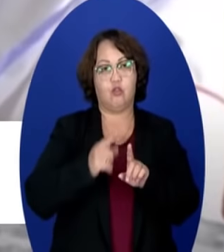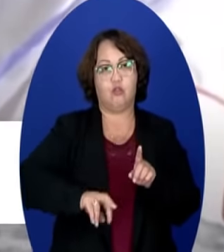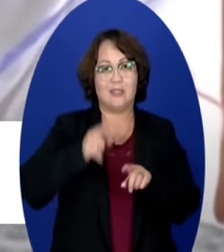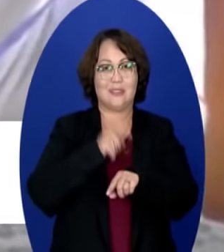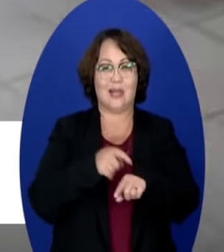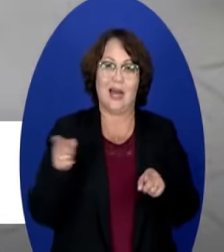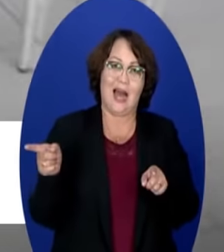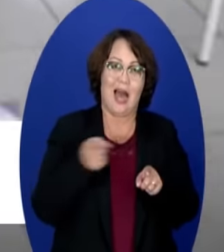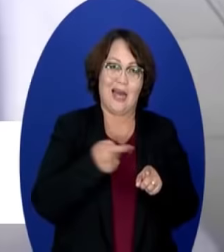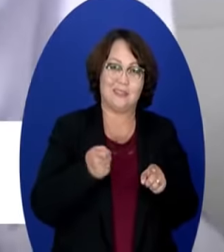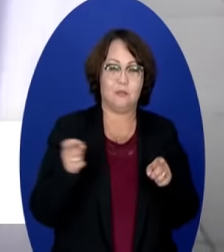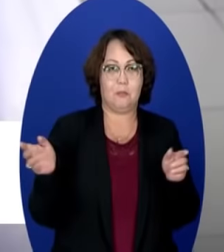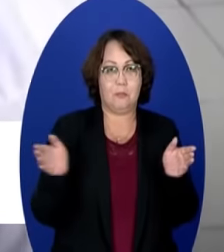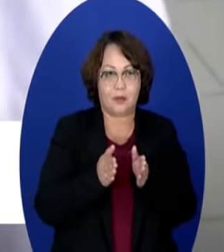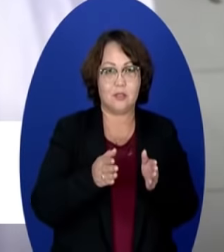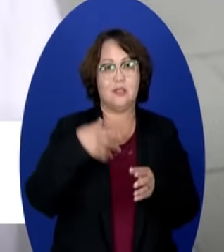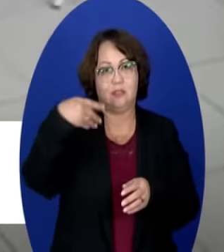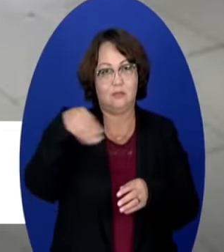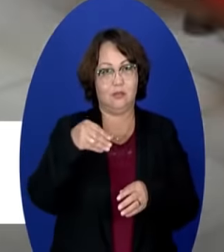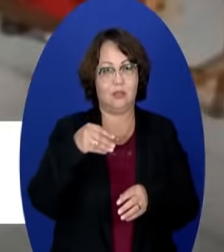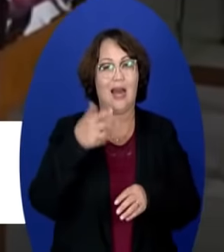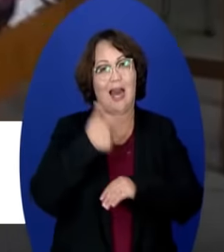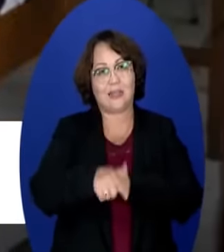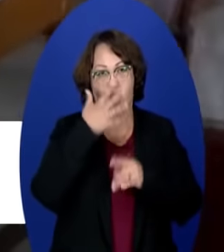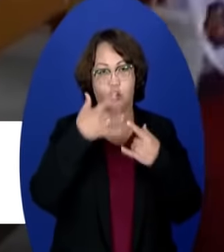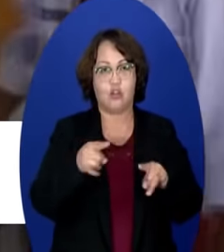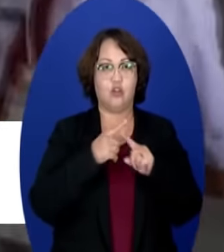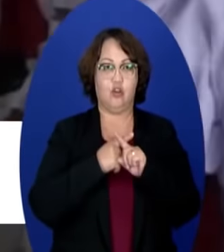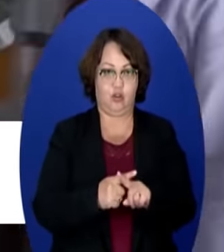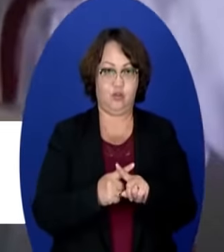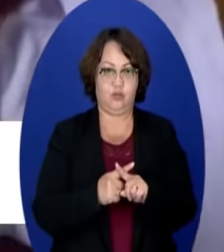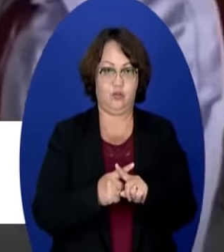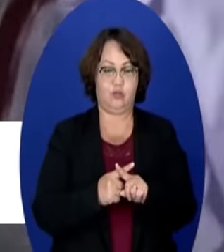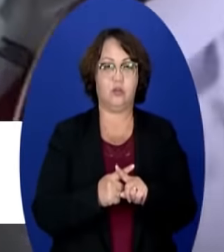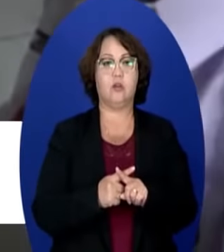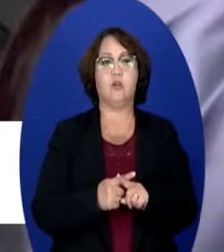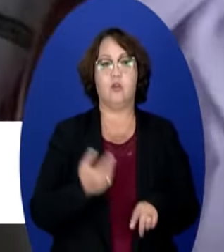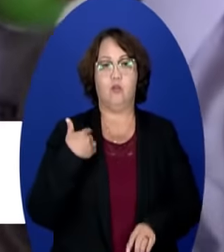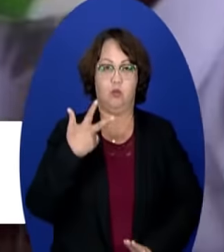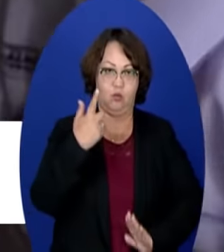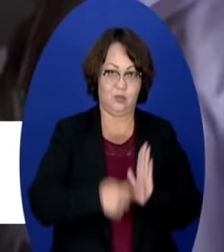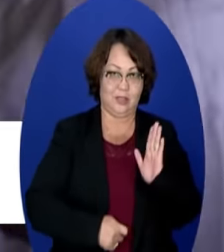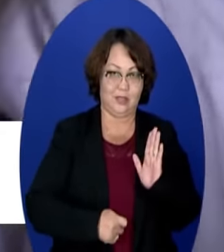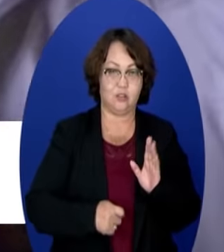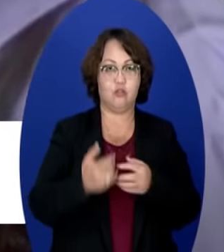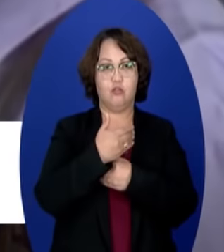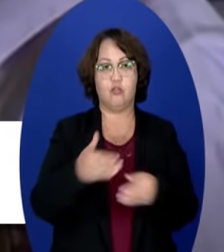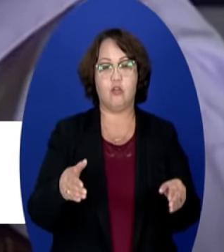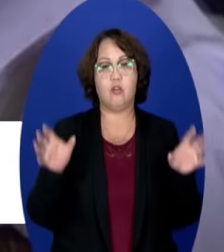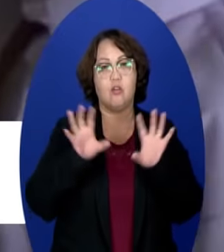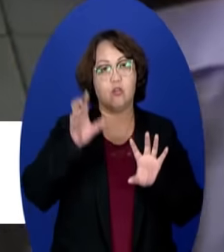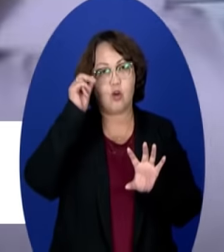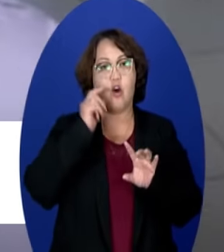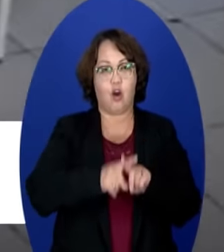нь багасгахсны дээр завсралгаагаар одоо гадаад тоглохыг хоригдсан байна. За, Индонез өнгөрсөн 3 сараас танхимын сургалтыг хоригдсан.